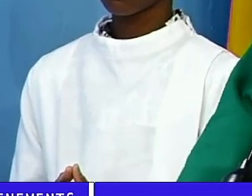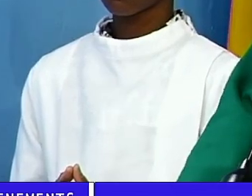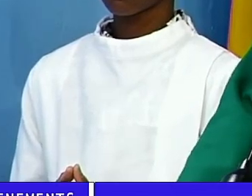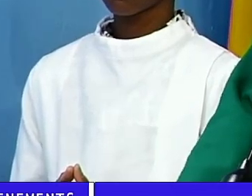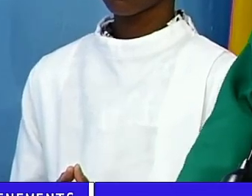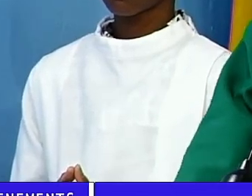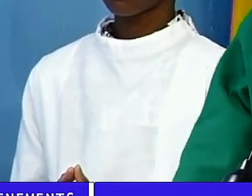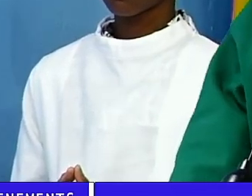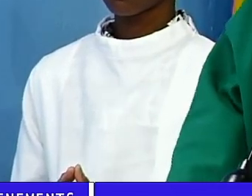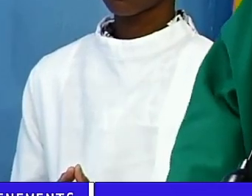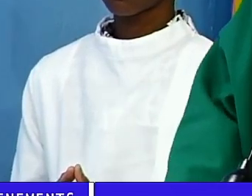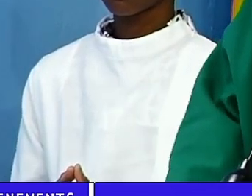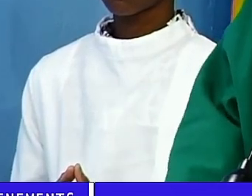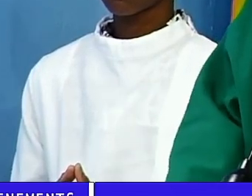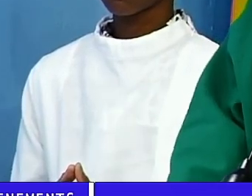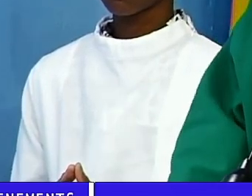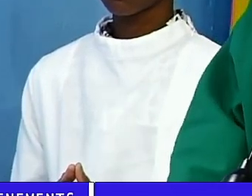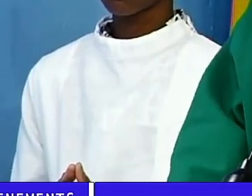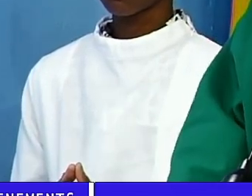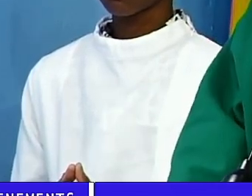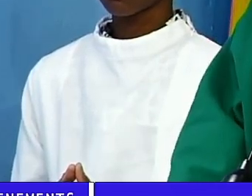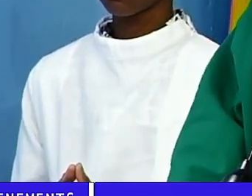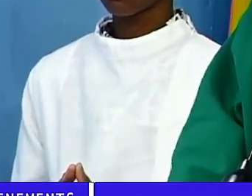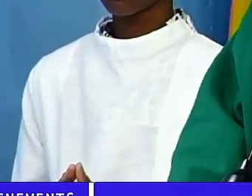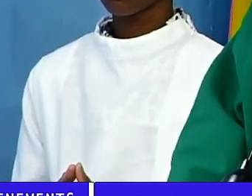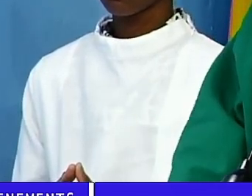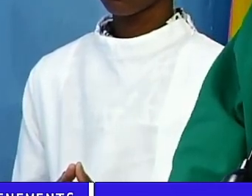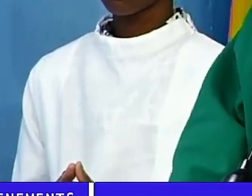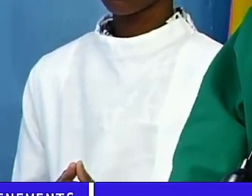bon Dieu, pardon.